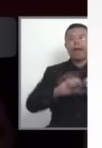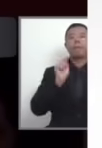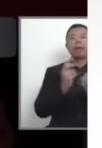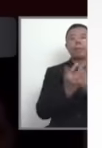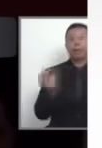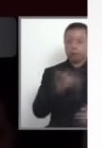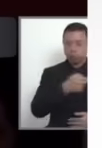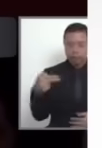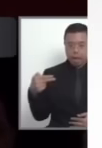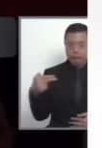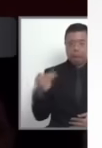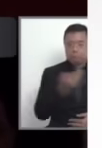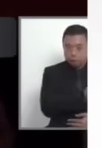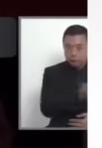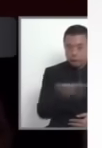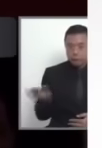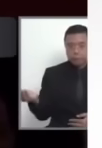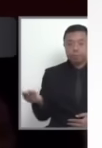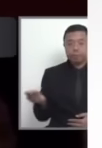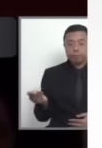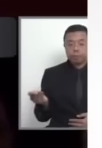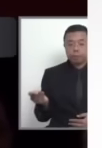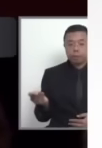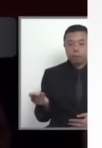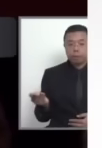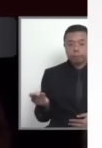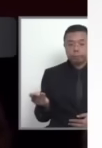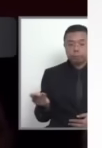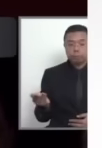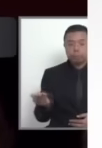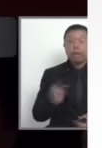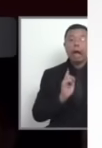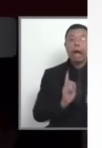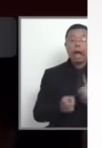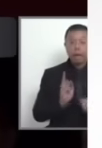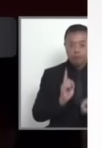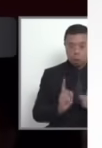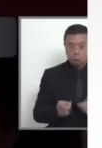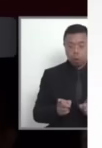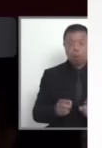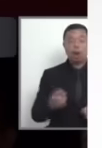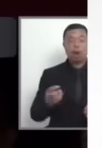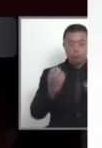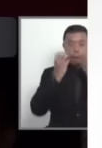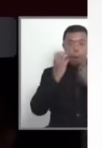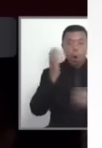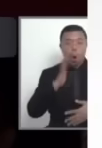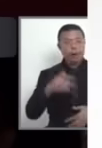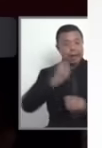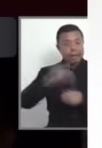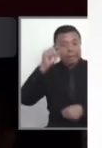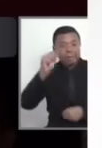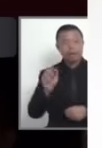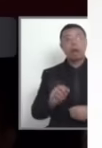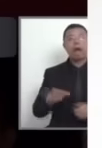sentimen negatifnya juga muncul luar biasa, dan itu saya kira sebagai upaya untuk menetralisir itu ya, sentimen negatif itu dari para pemilih. Dan